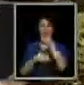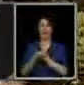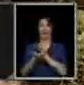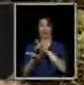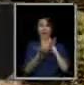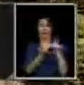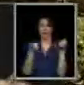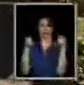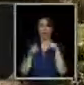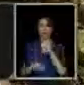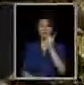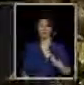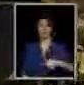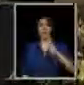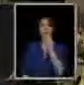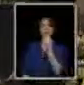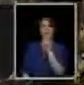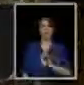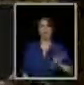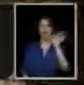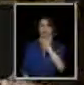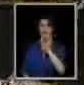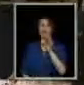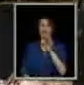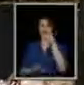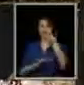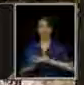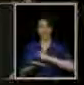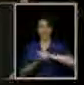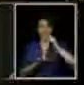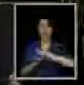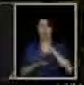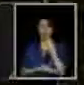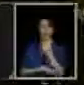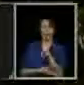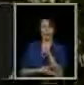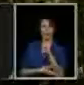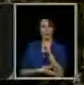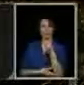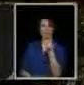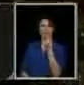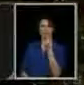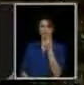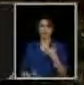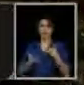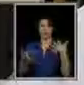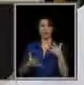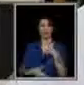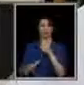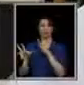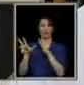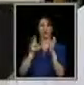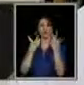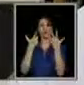רכושם, ועל פי דוח מבקר המדינה שפורסם בעניין הקרן, מדובר בכסף גדול, כ-870 מיליון שקלים.